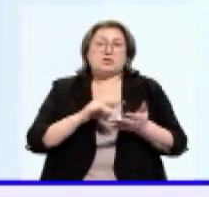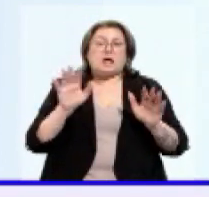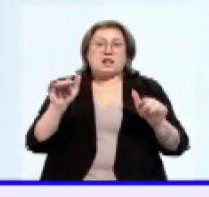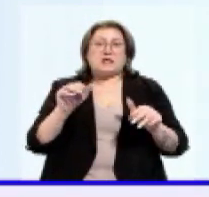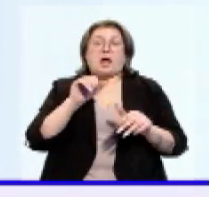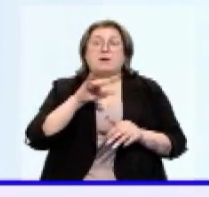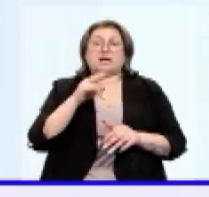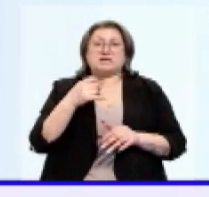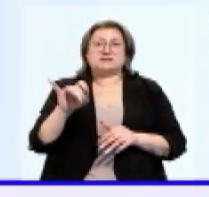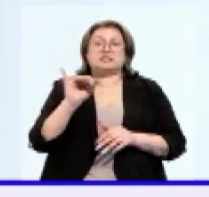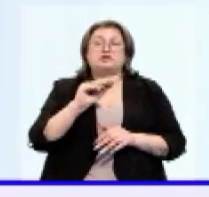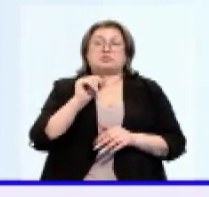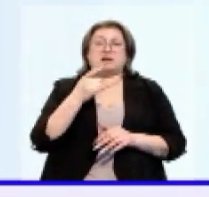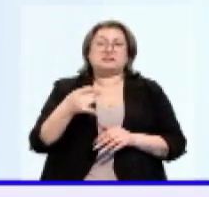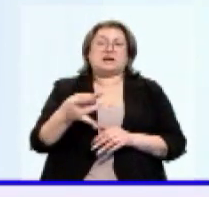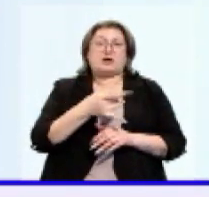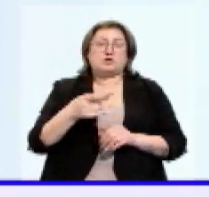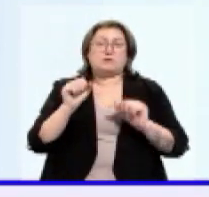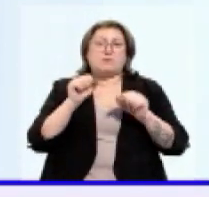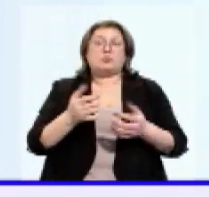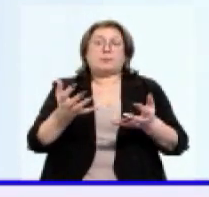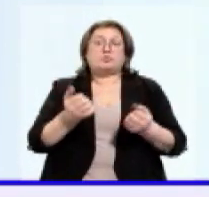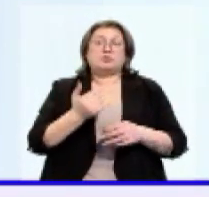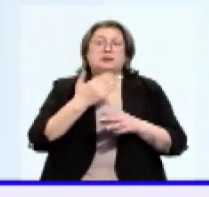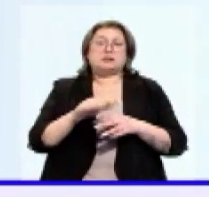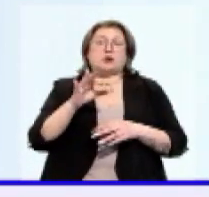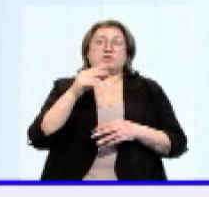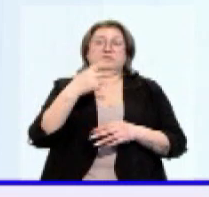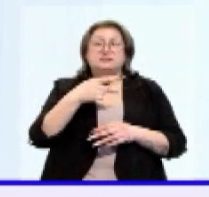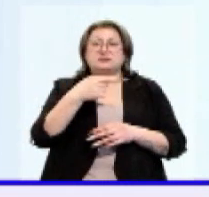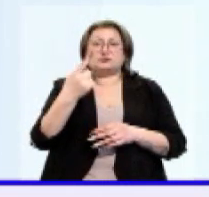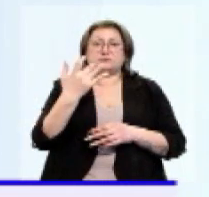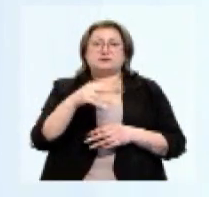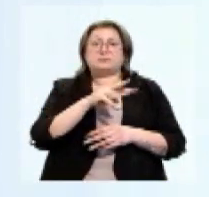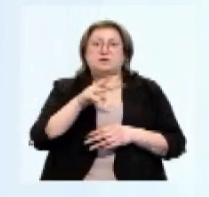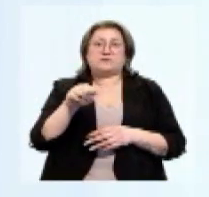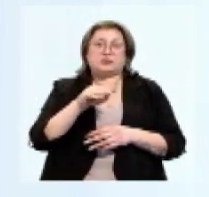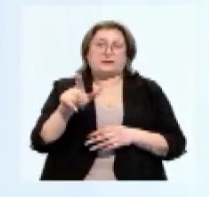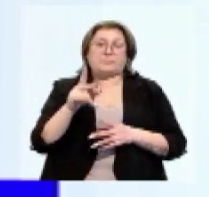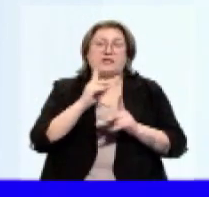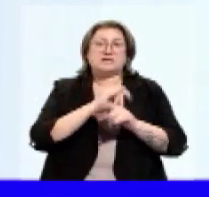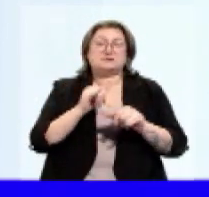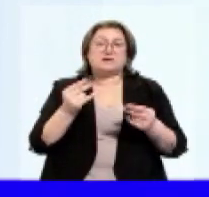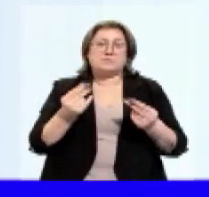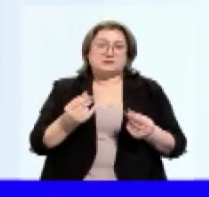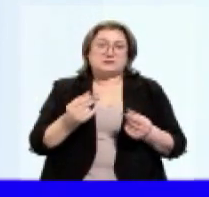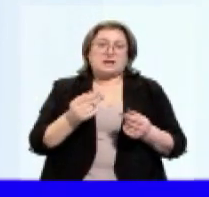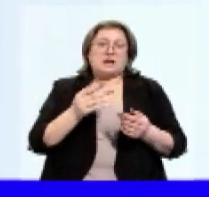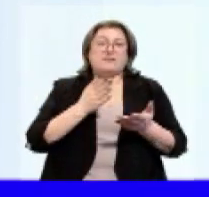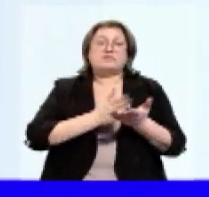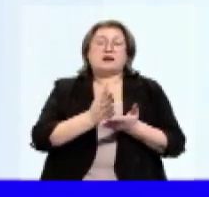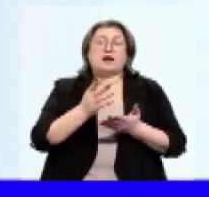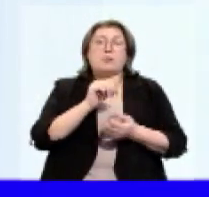Аркалык, Амангельдинского и Джангельдинских районов могут получить кредит от 20 до 150 миллионов тенге на развитие бизнеса в